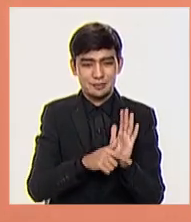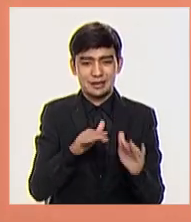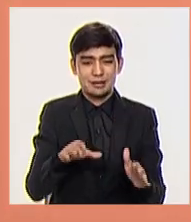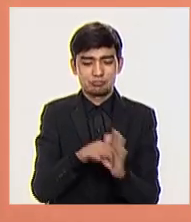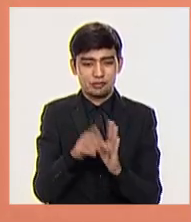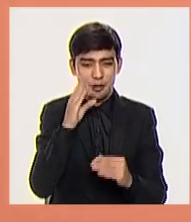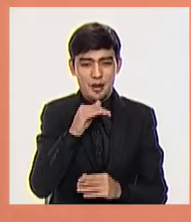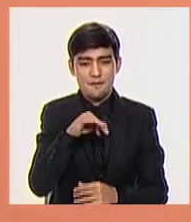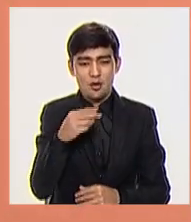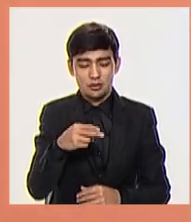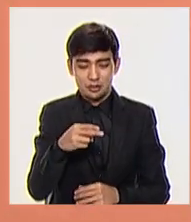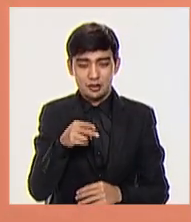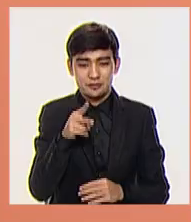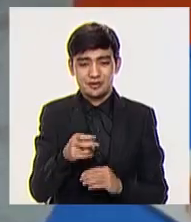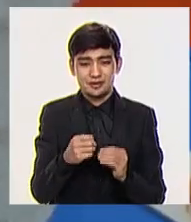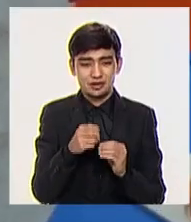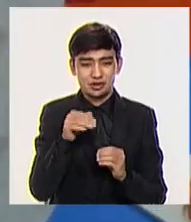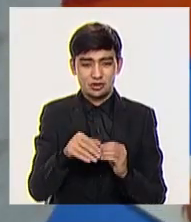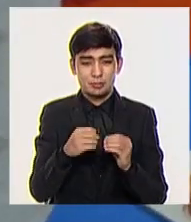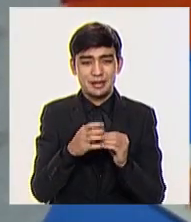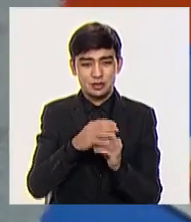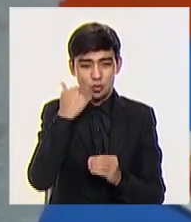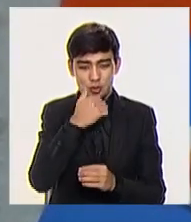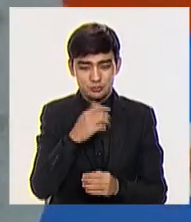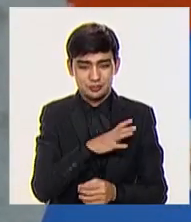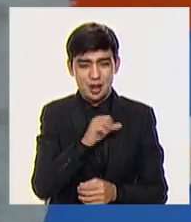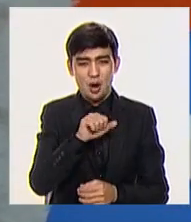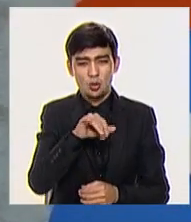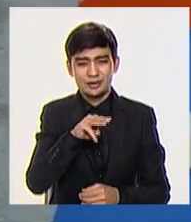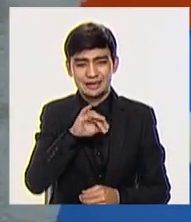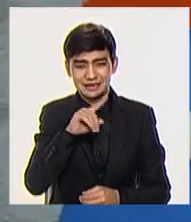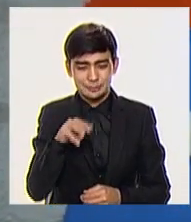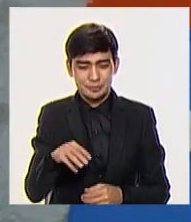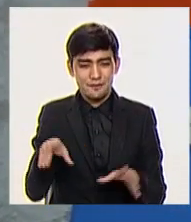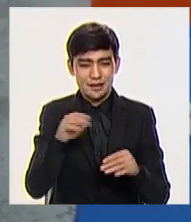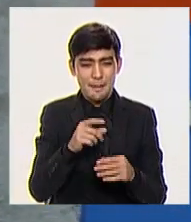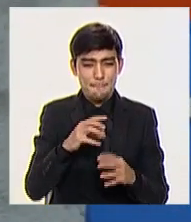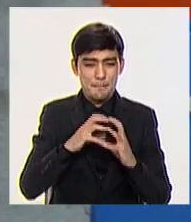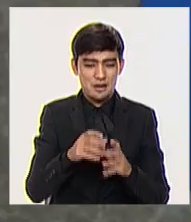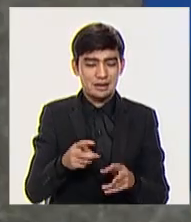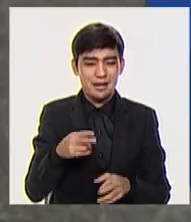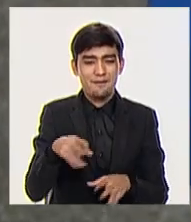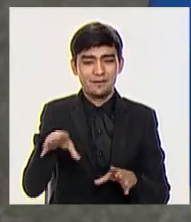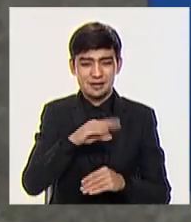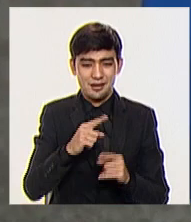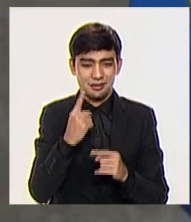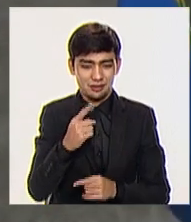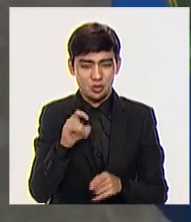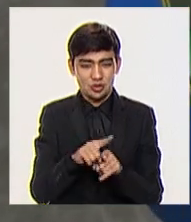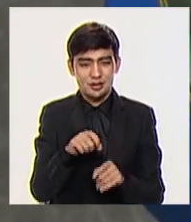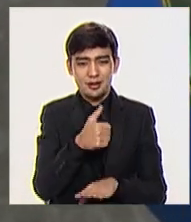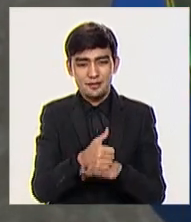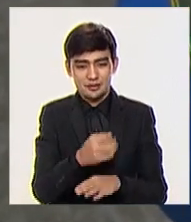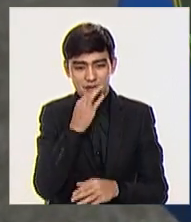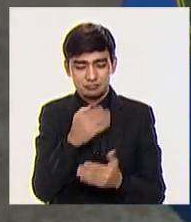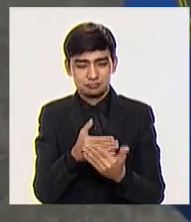детей. Фонд с 2015 года реализует программу «Аутизм. Мир для всех один». Главная задача – выявлять на ранних